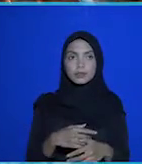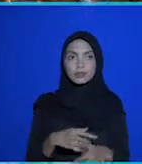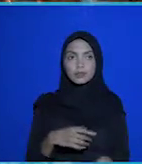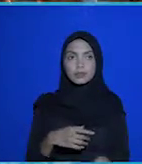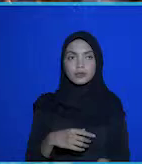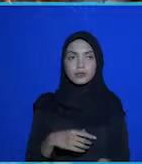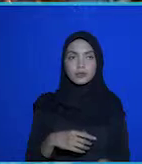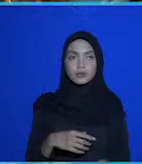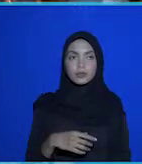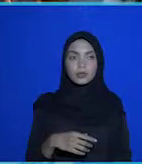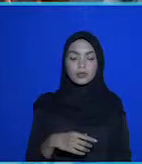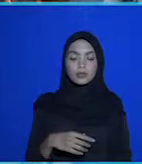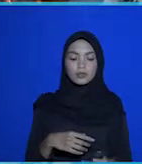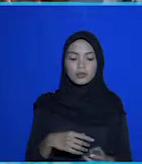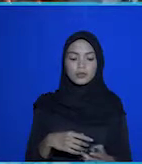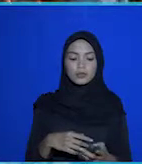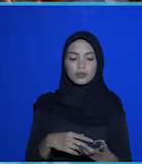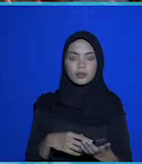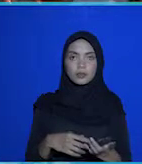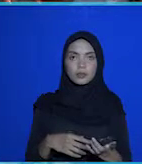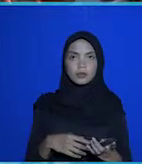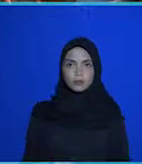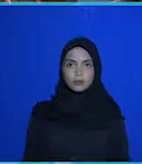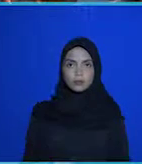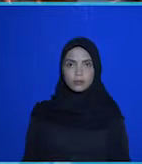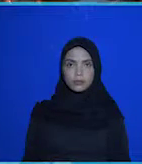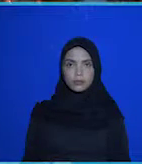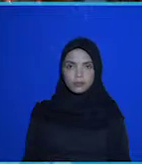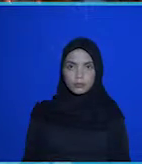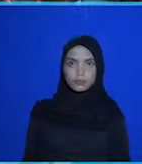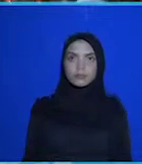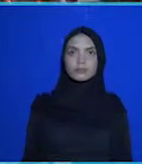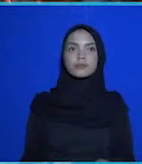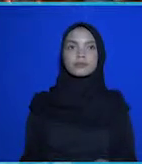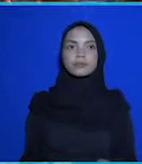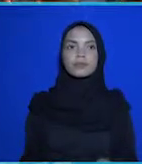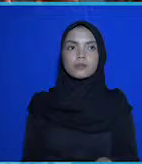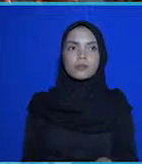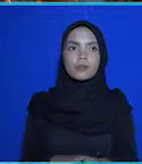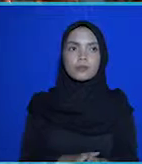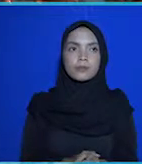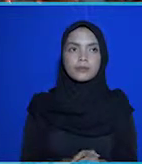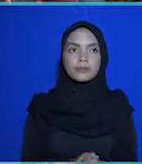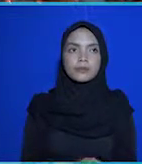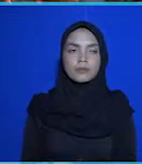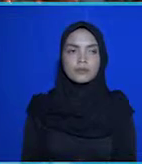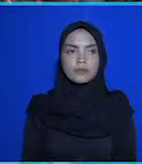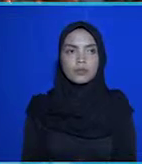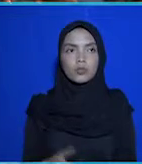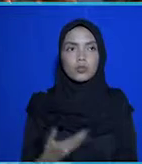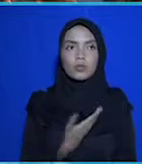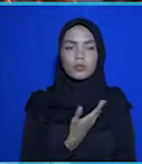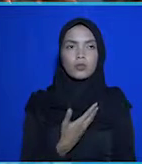jadi gempa itu tidak membunuh, tetapi rumah yang ambruk yang membunuh para korban ya.